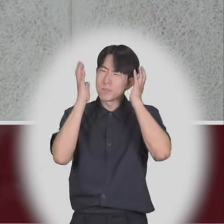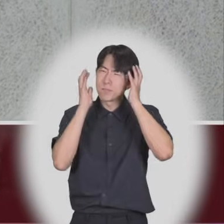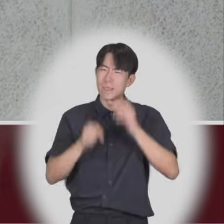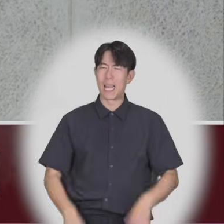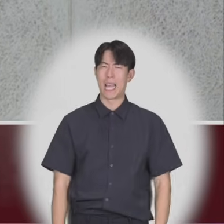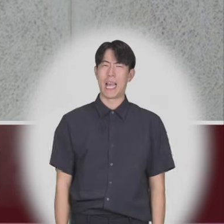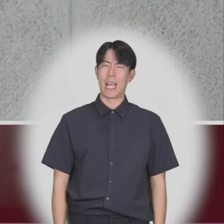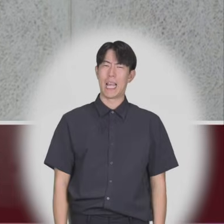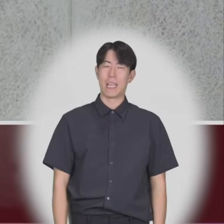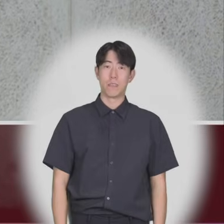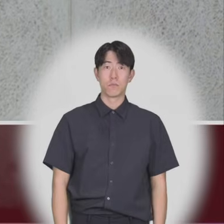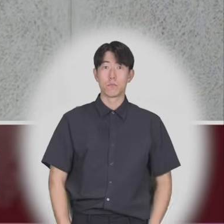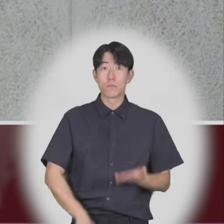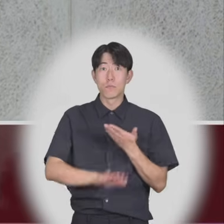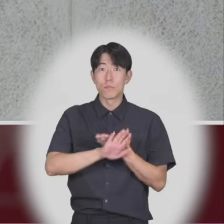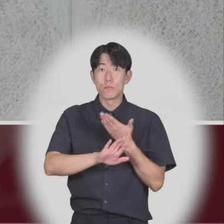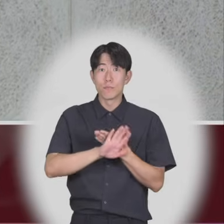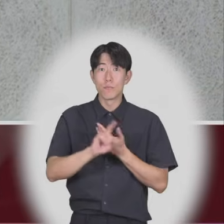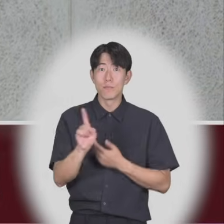차이가 무엇입니까?